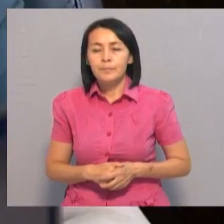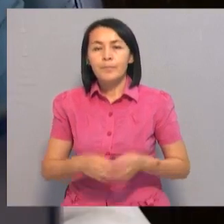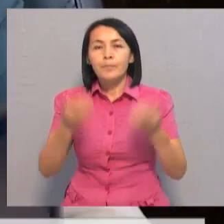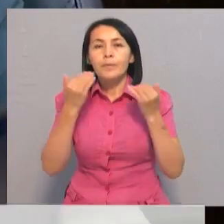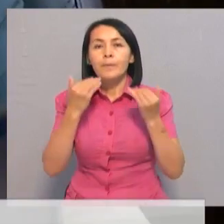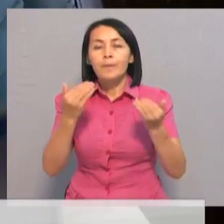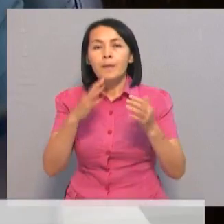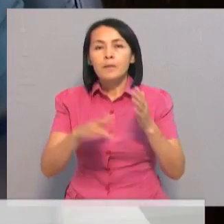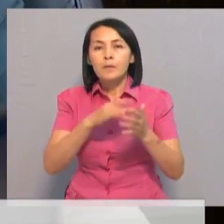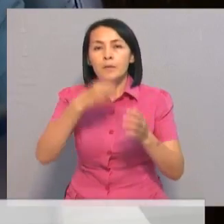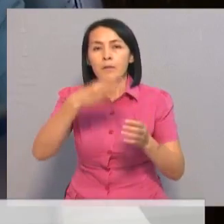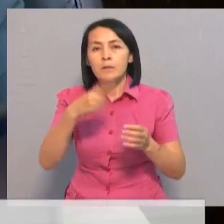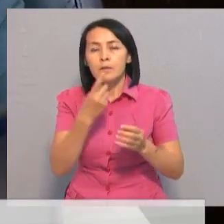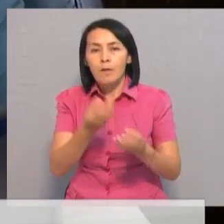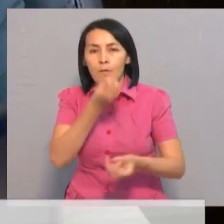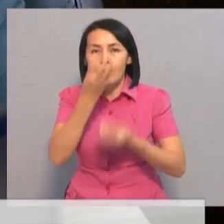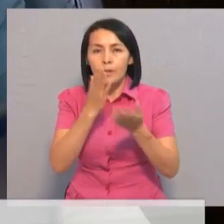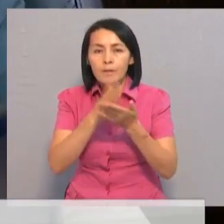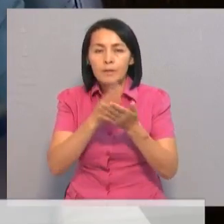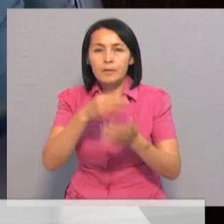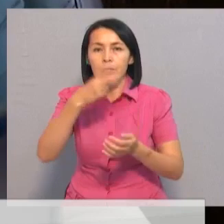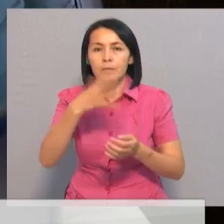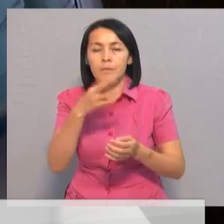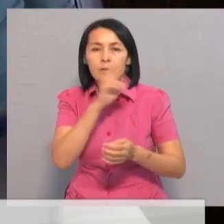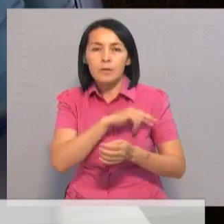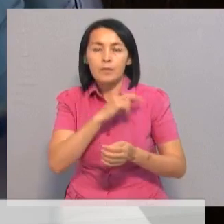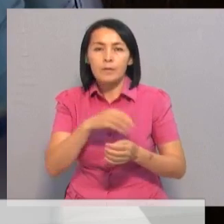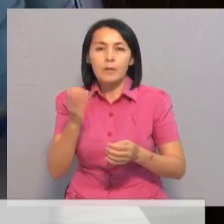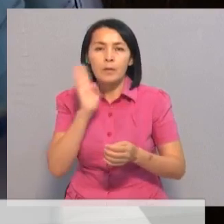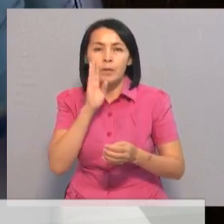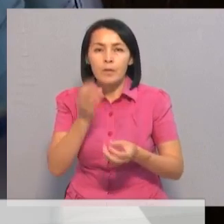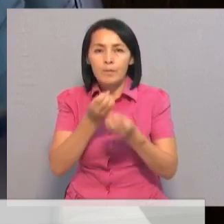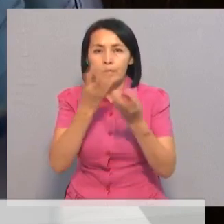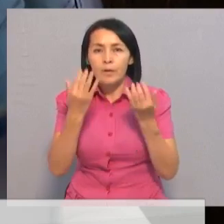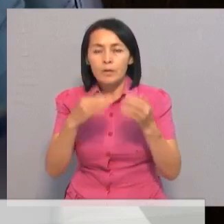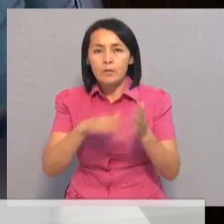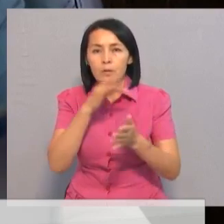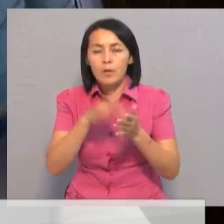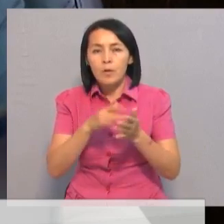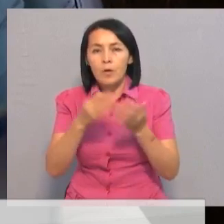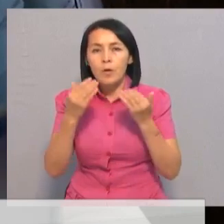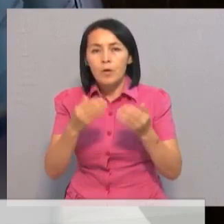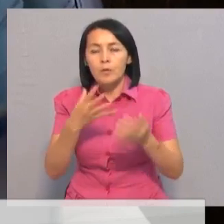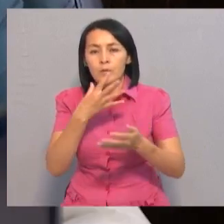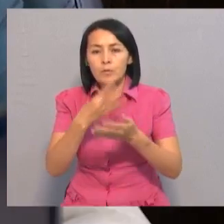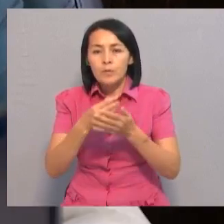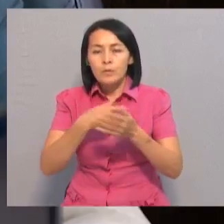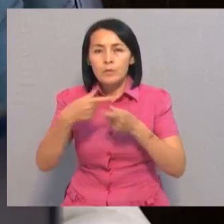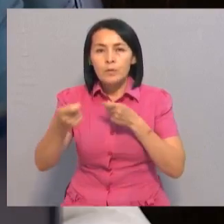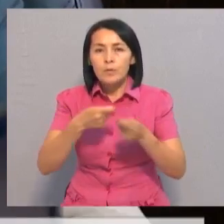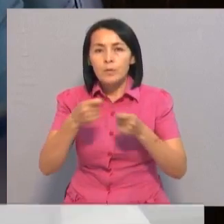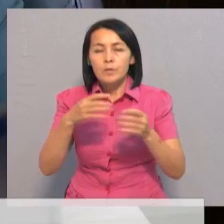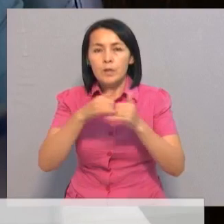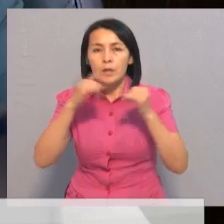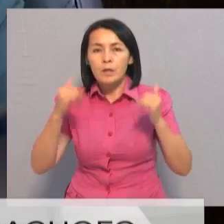Всего на территории города 32 фонтана, из них 25 работают. Фонтаны, расположенные на территории города, находятся в собственности Управления